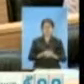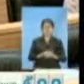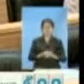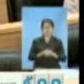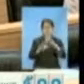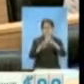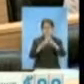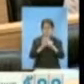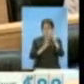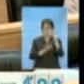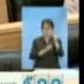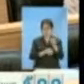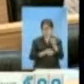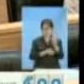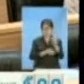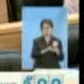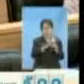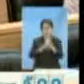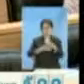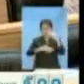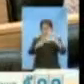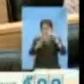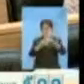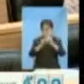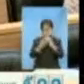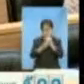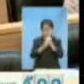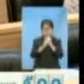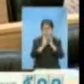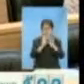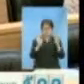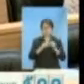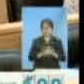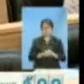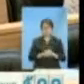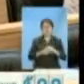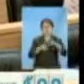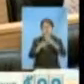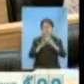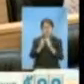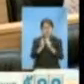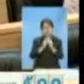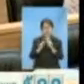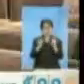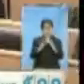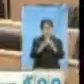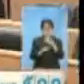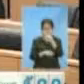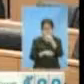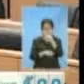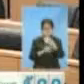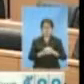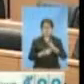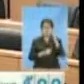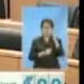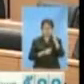ท่องเที่ยวและกีฬาให้ช่วยพัฒนาด้านกีฬาให้เป็นเรื่องเป็นราวจริงจังกีฬาก็เป็นอาชีพหนึ่งที่สามารถทำให้คน